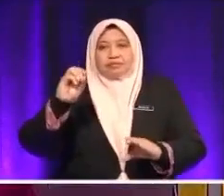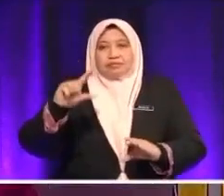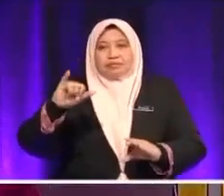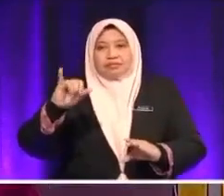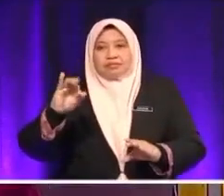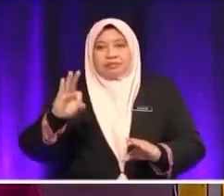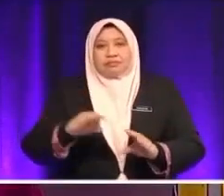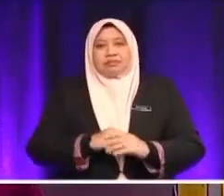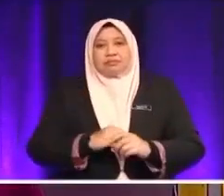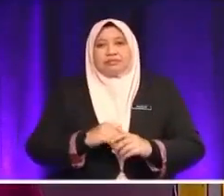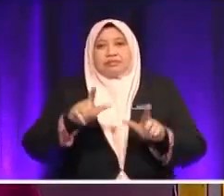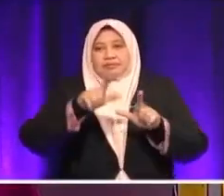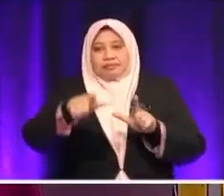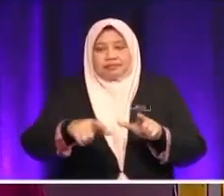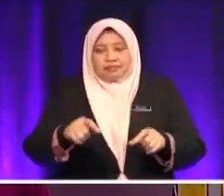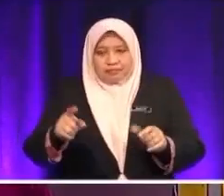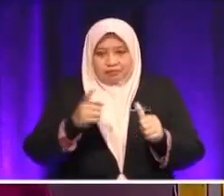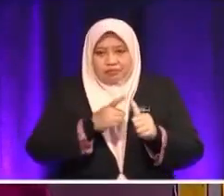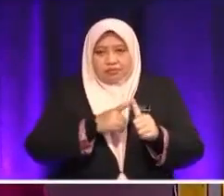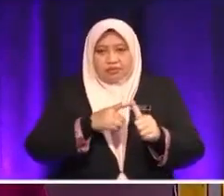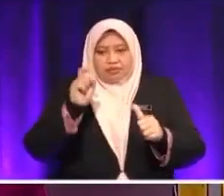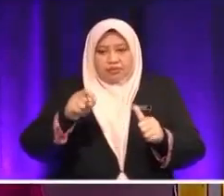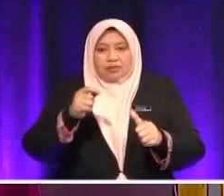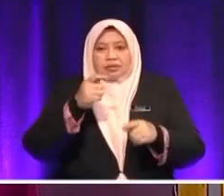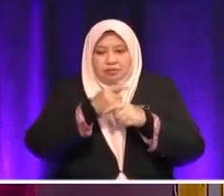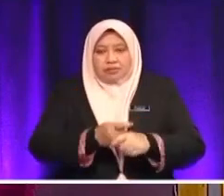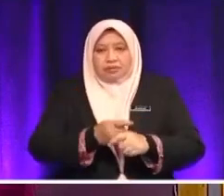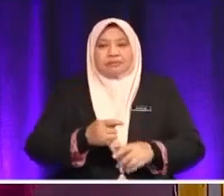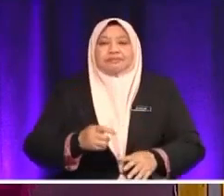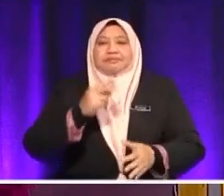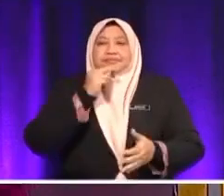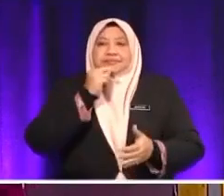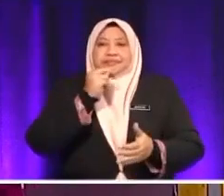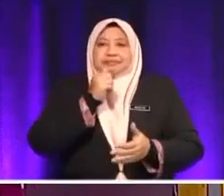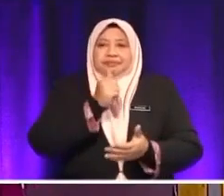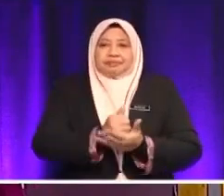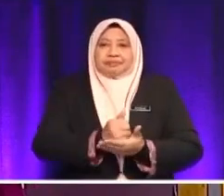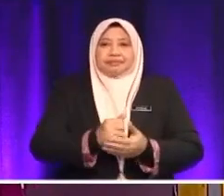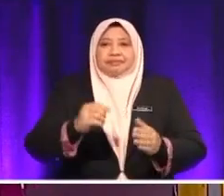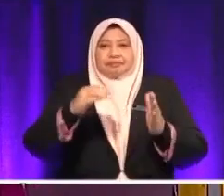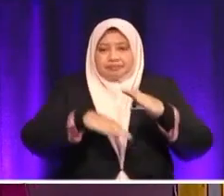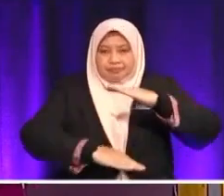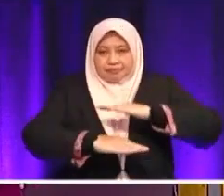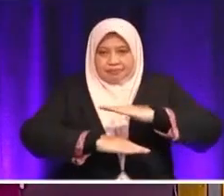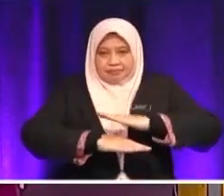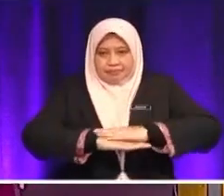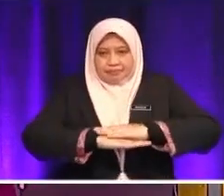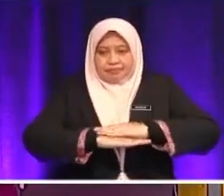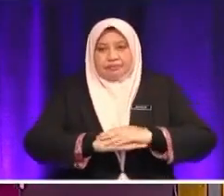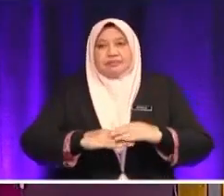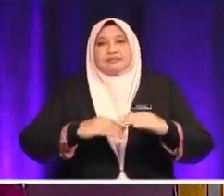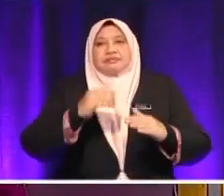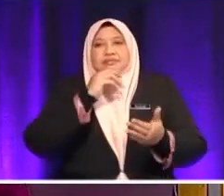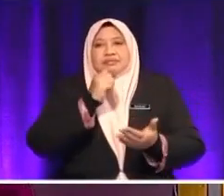langkah pertama kita nak tentukan nilai minimum Mari kita cari apakah nilai minimum nilai minimal